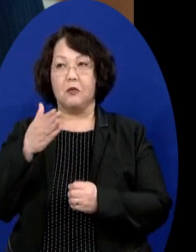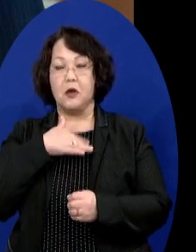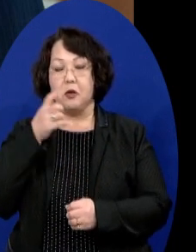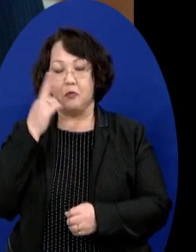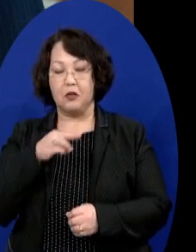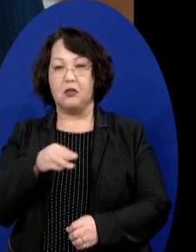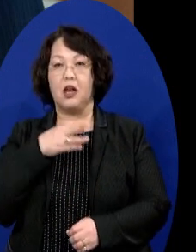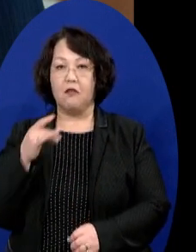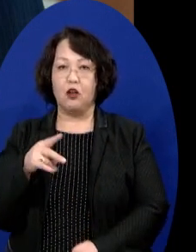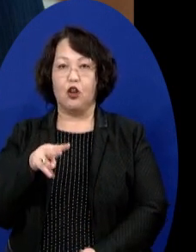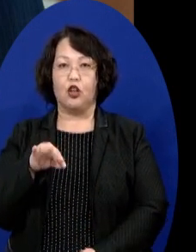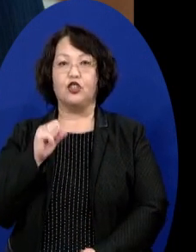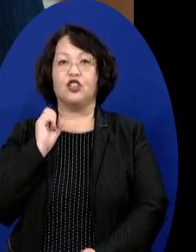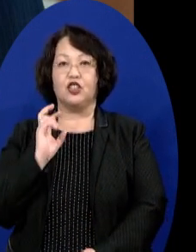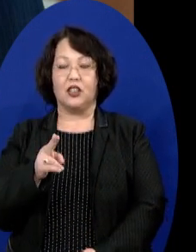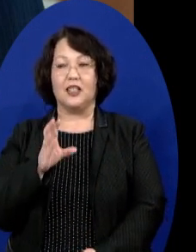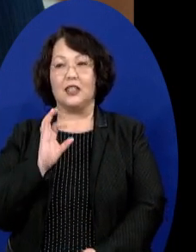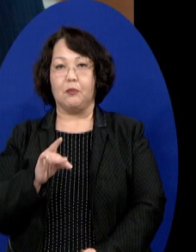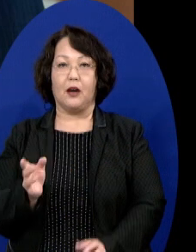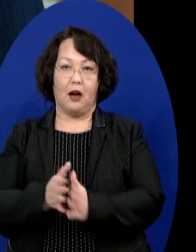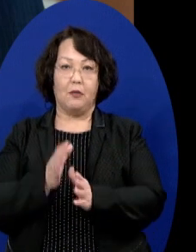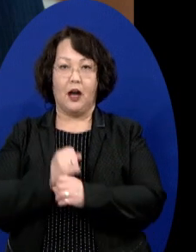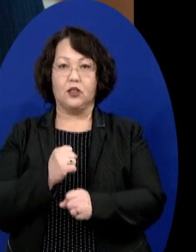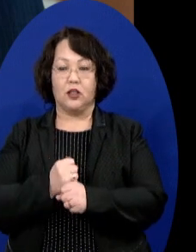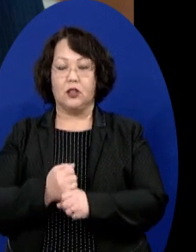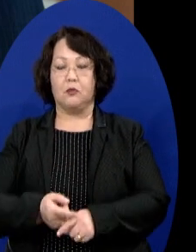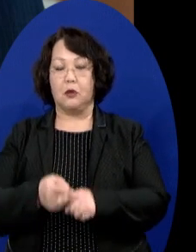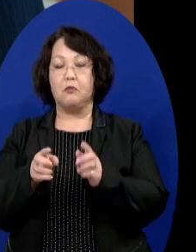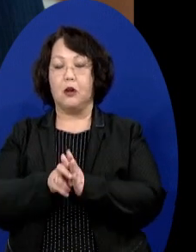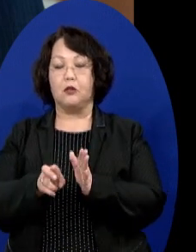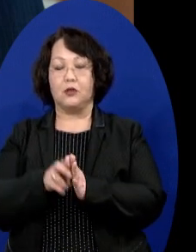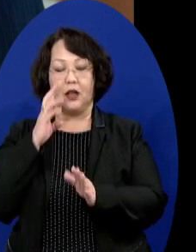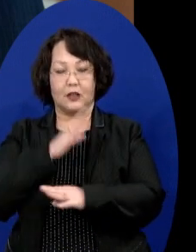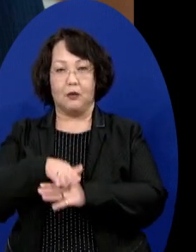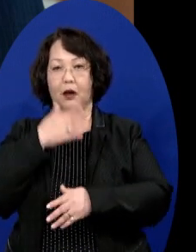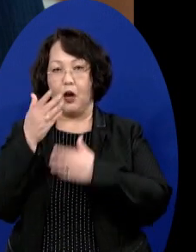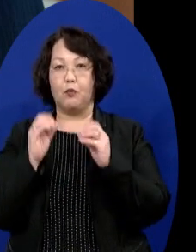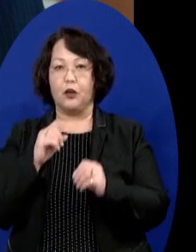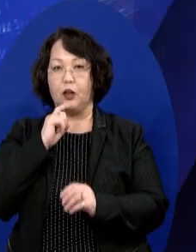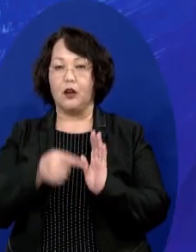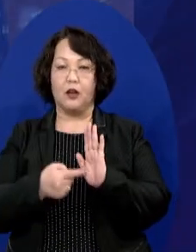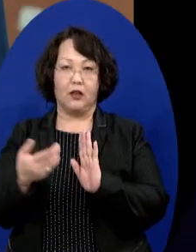тээвэр, логистик зэрэг салбарт хамтын ажиллагааг өргөжүүлэх боломжийг эрэлхийлж ажиллахаан илэрхийлжээ.